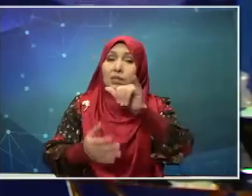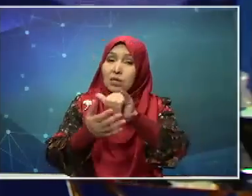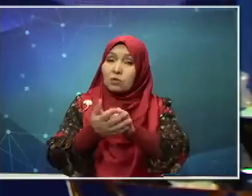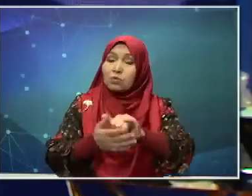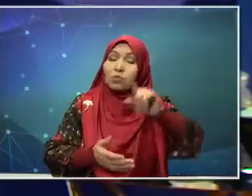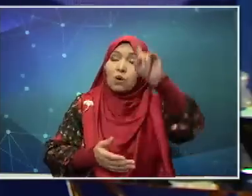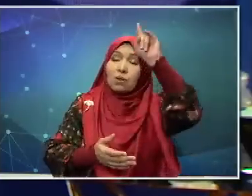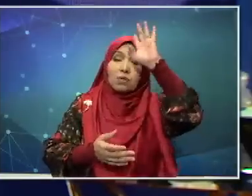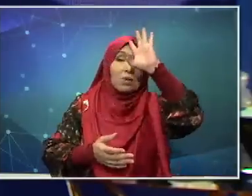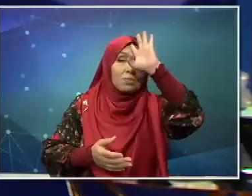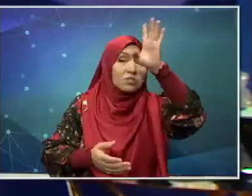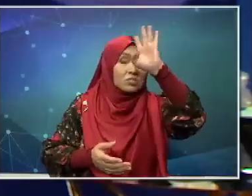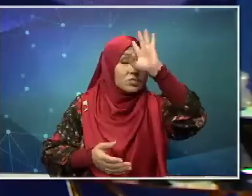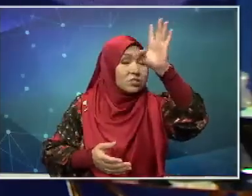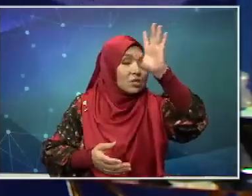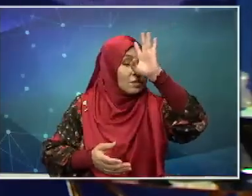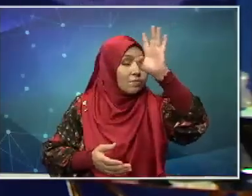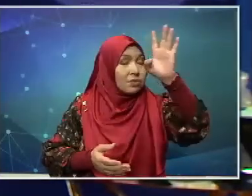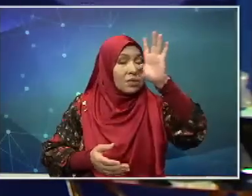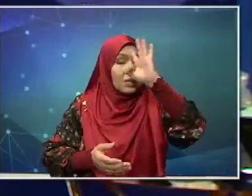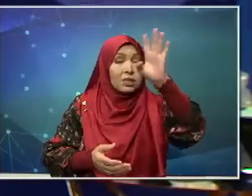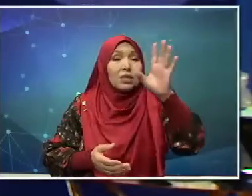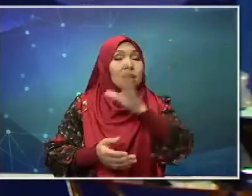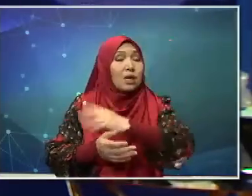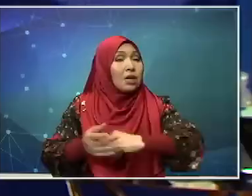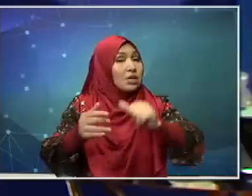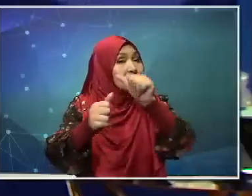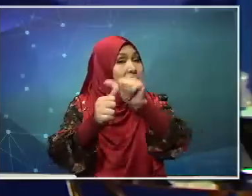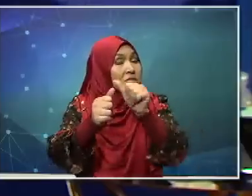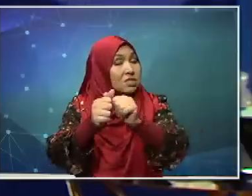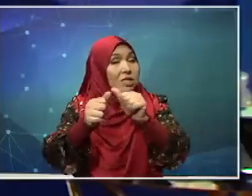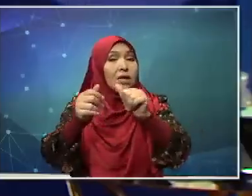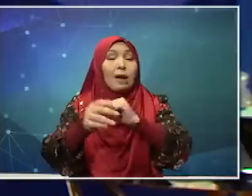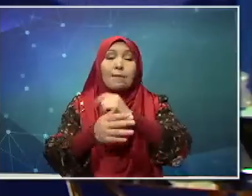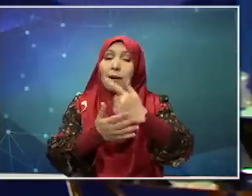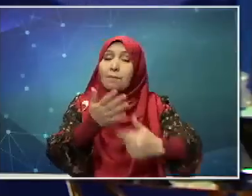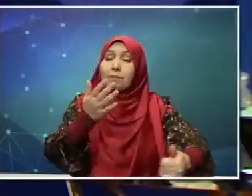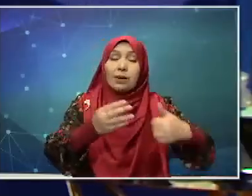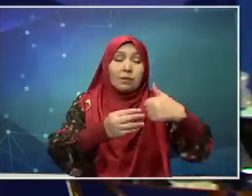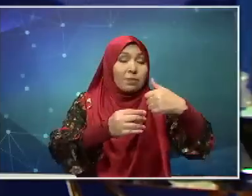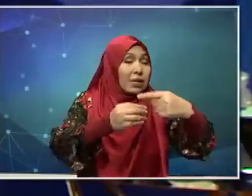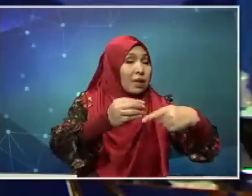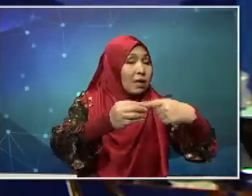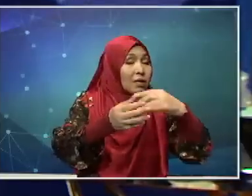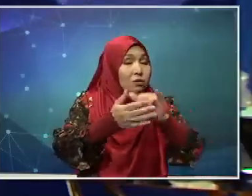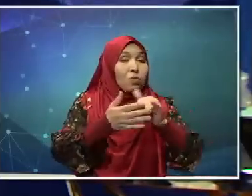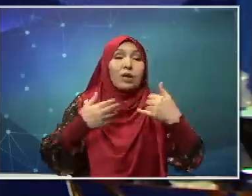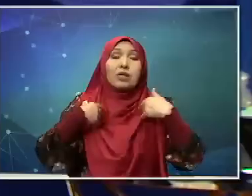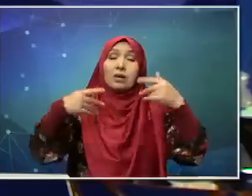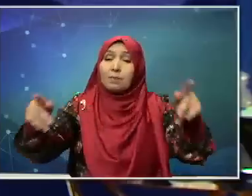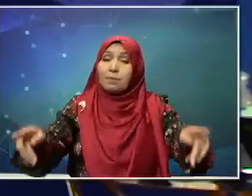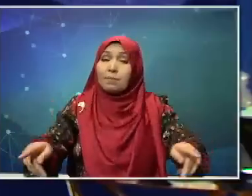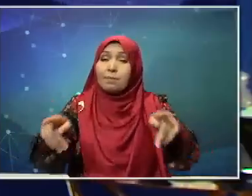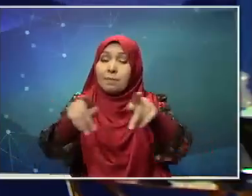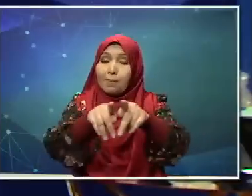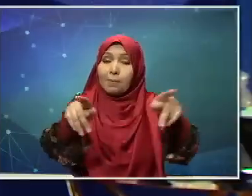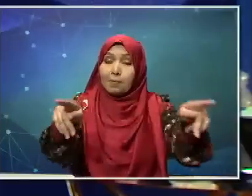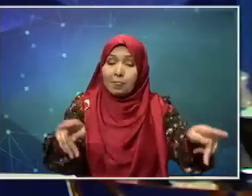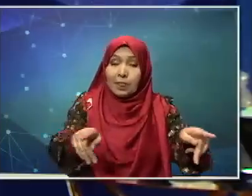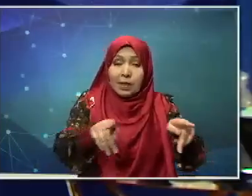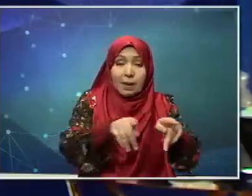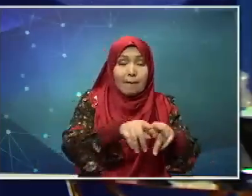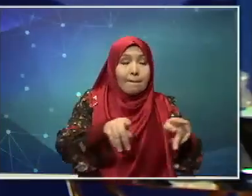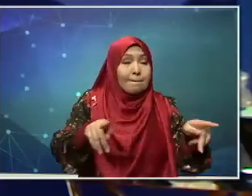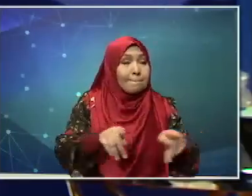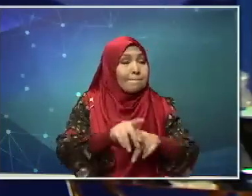Allah menciptakan pasangan seks setiap benua ada pasangan kalau tidak laki atau perempuan tuh ya jantan atau betina apa